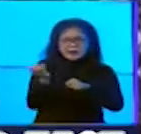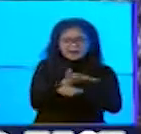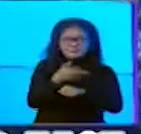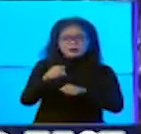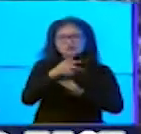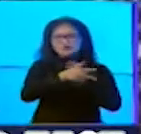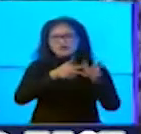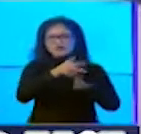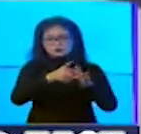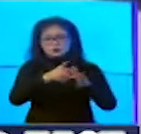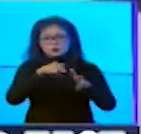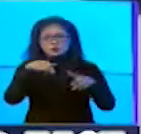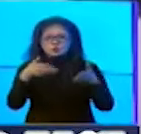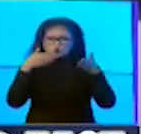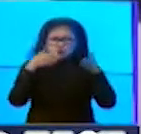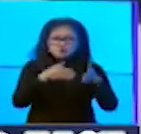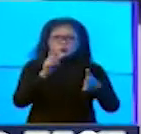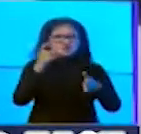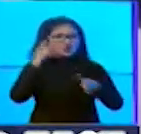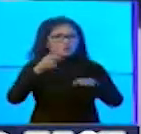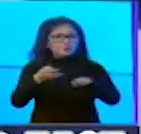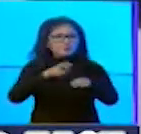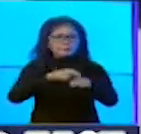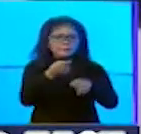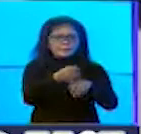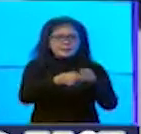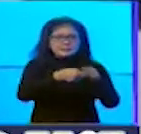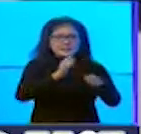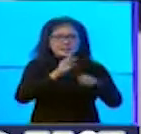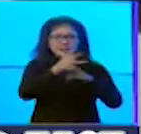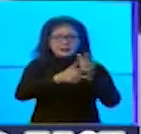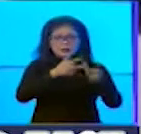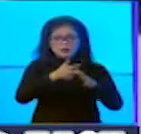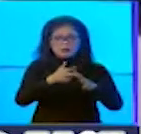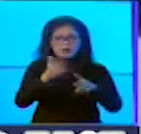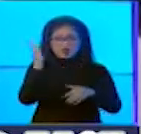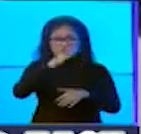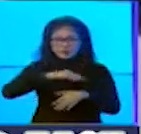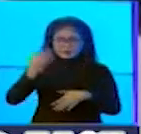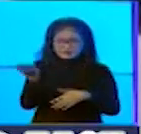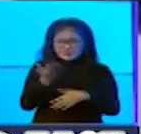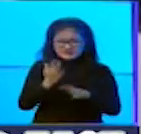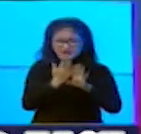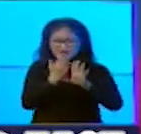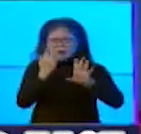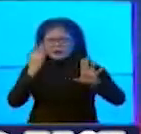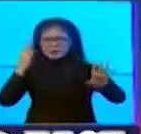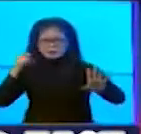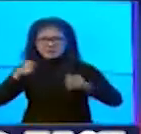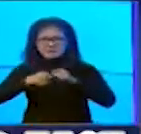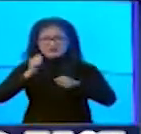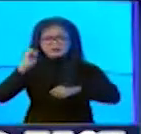di khusus kan bagi calon penumpang yang telah membeli tiket kereta pada hari biasa antrian gravitas hanya kisaran